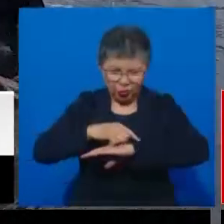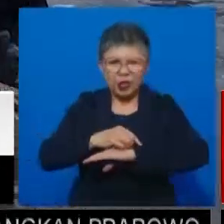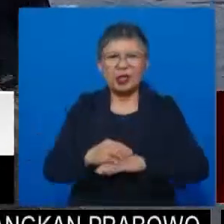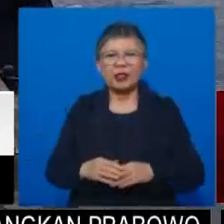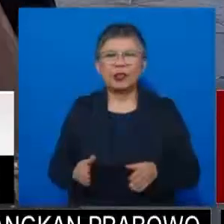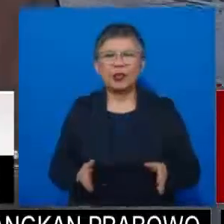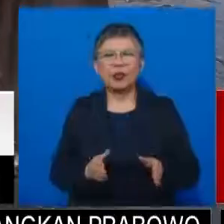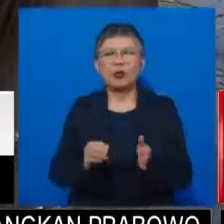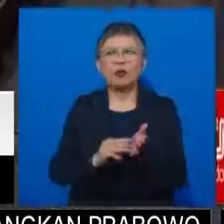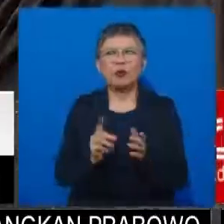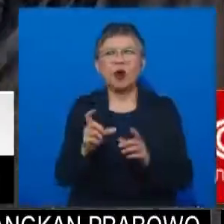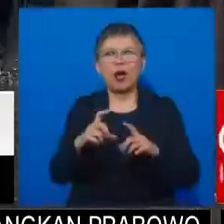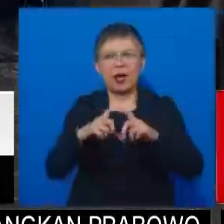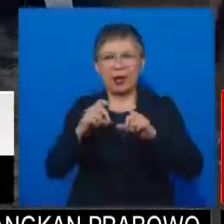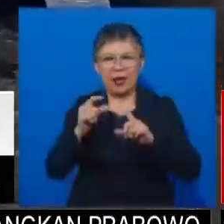kawasan Muara.